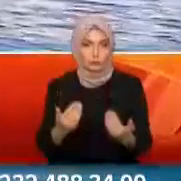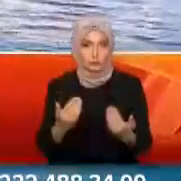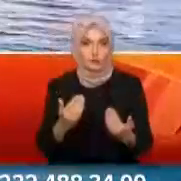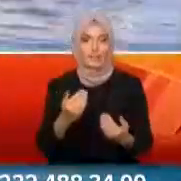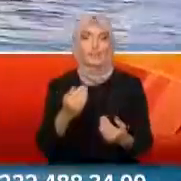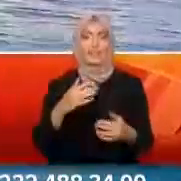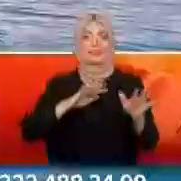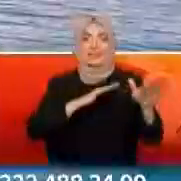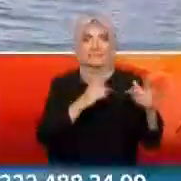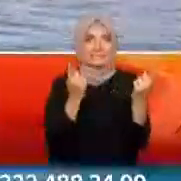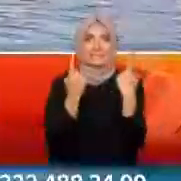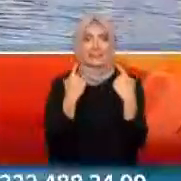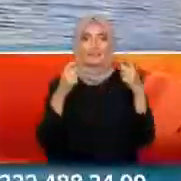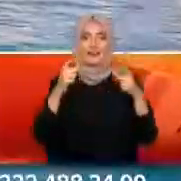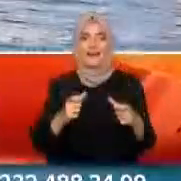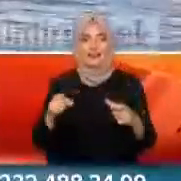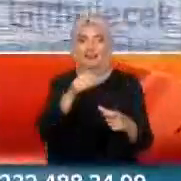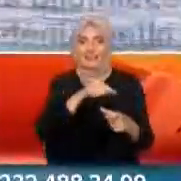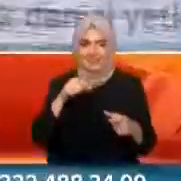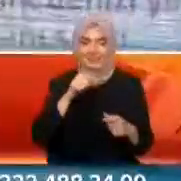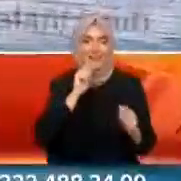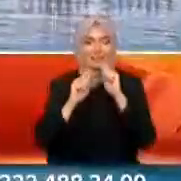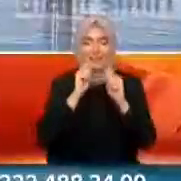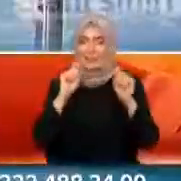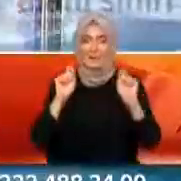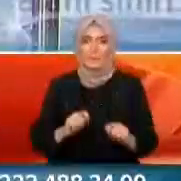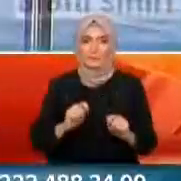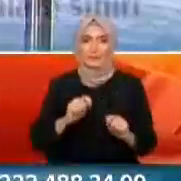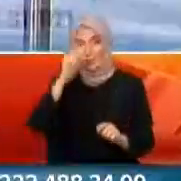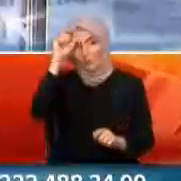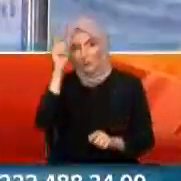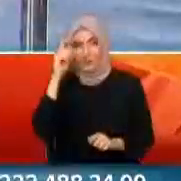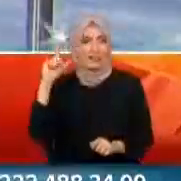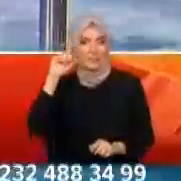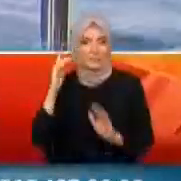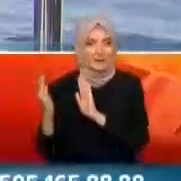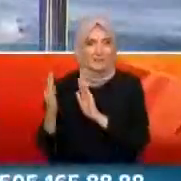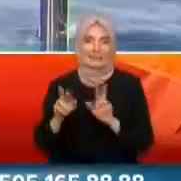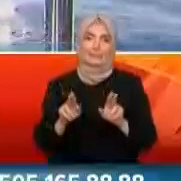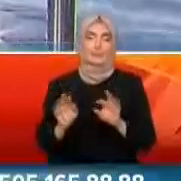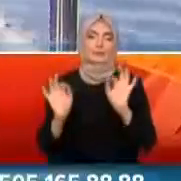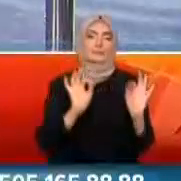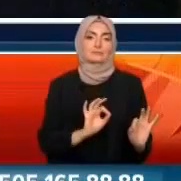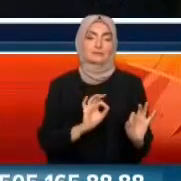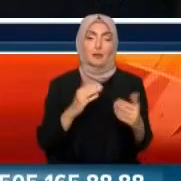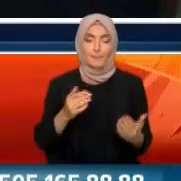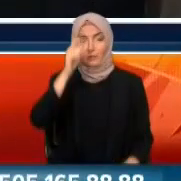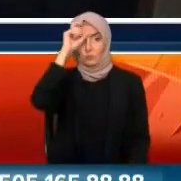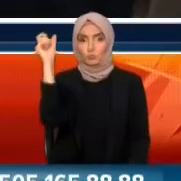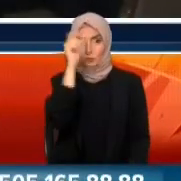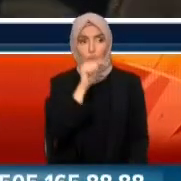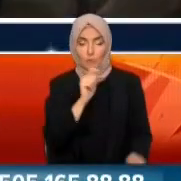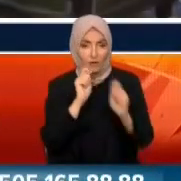ilişkin anlaşmanın bir benzerini imzaladı. Ancak anlaşmanın hukuksuz olduğu gerekçesiyle Türkiye sert tepki gösterdi. Biz